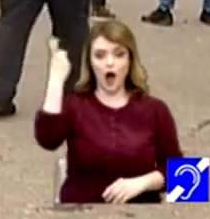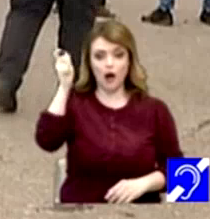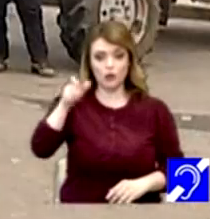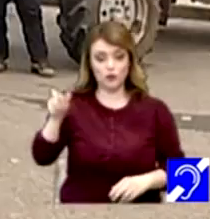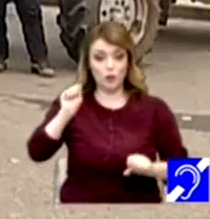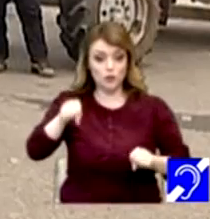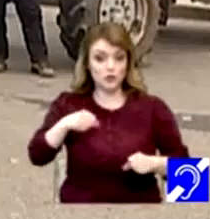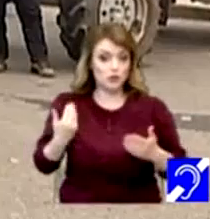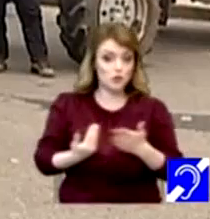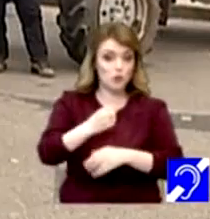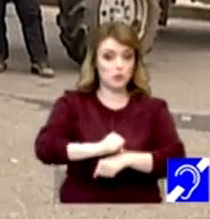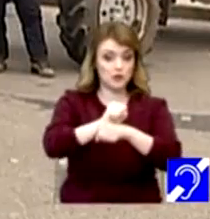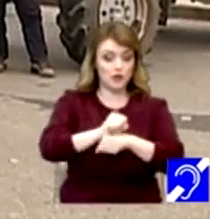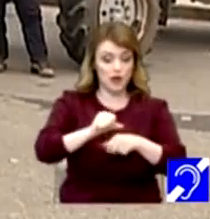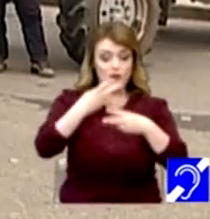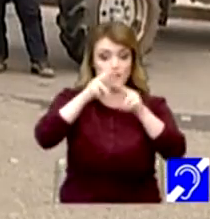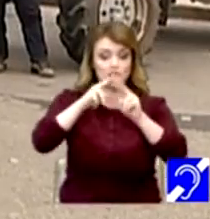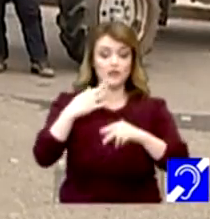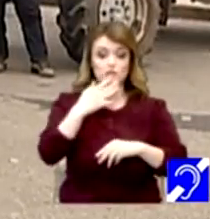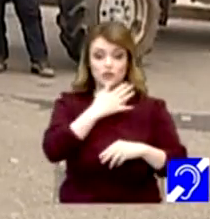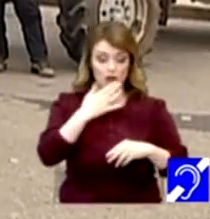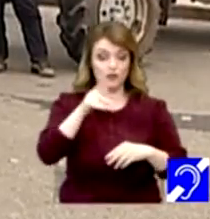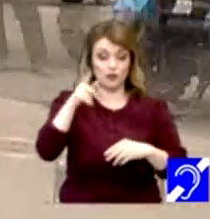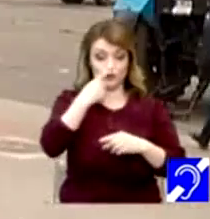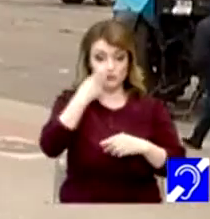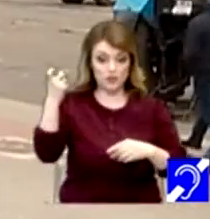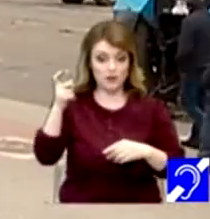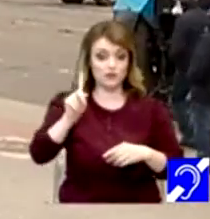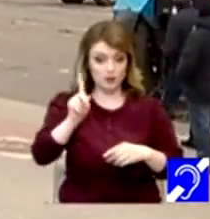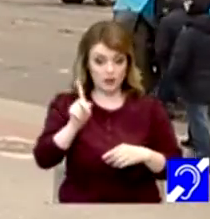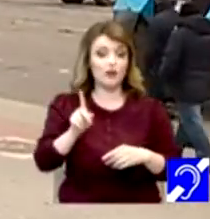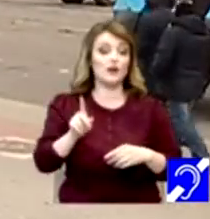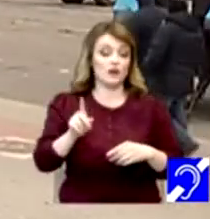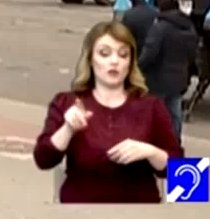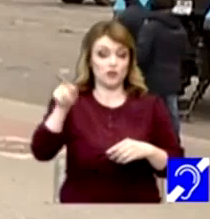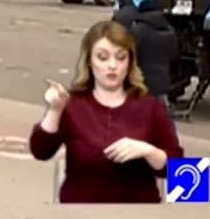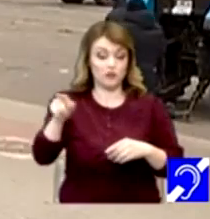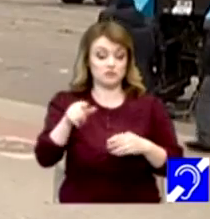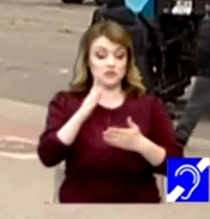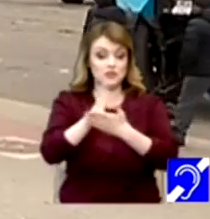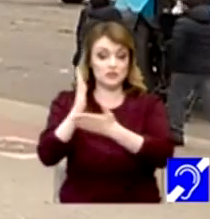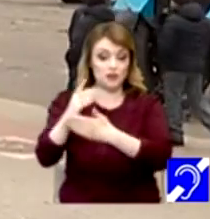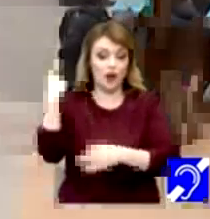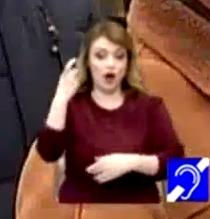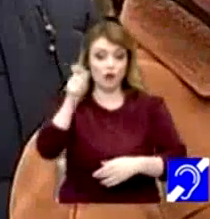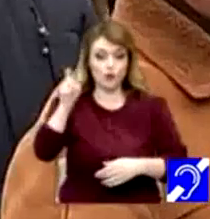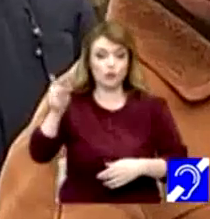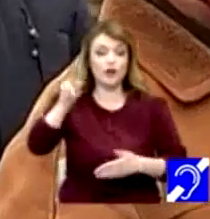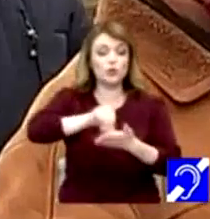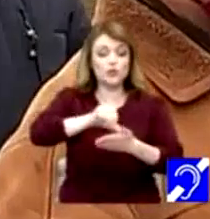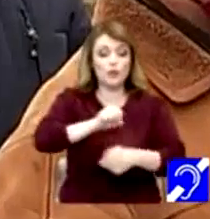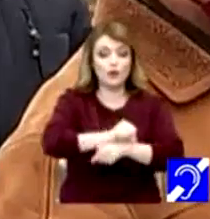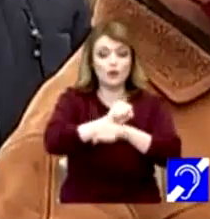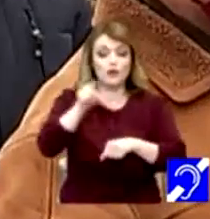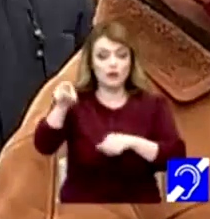Agricultorii ar putea ieși din nou în stradă. Federația Națională a Fermierilor denunță într-o declarație publică presiune asupra unor agricultori care au participat la